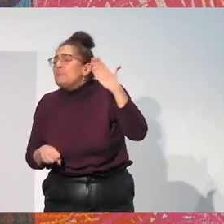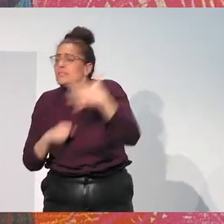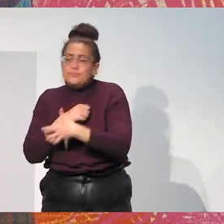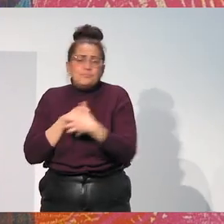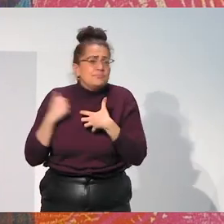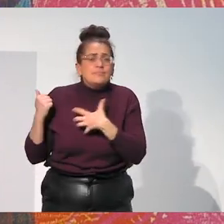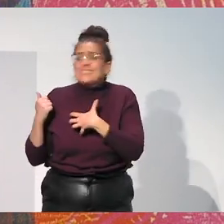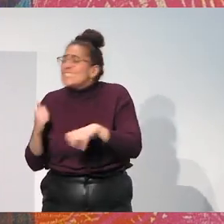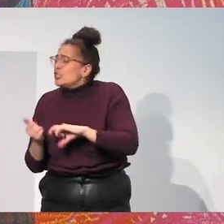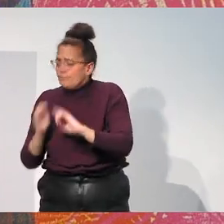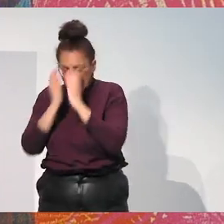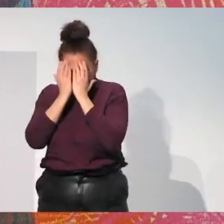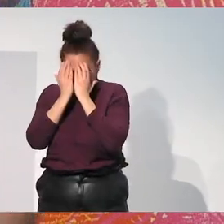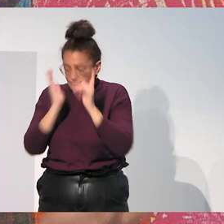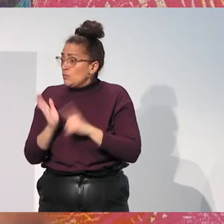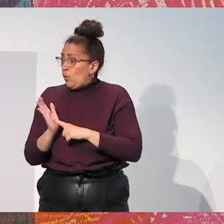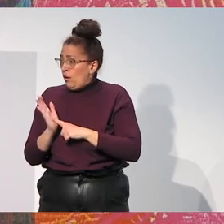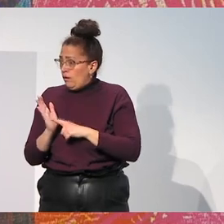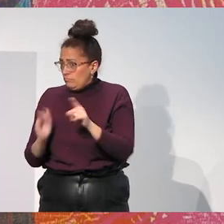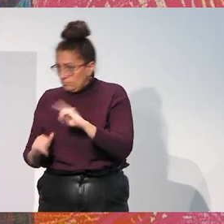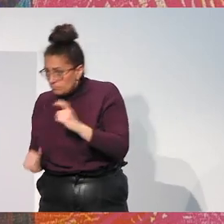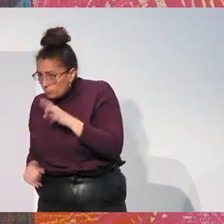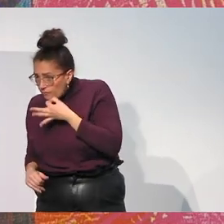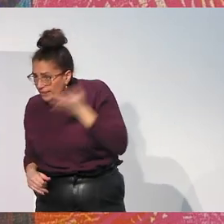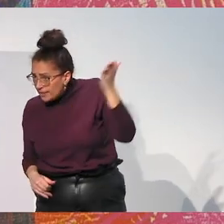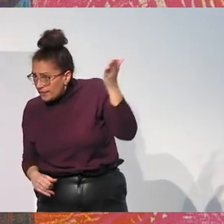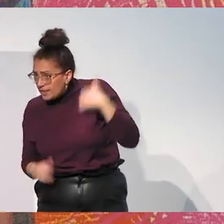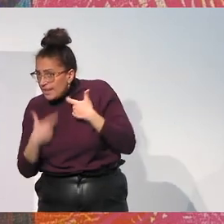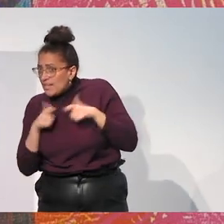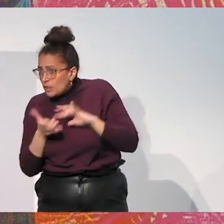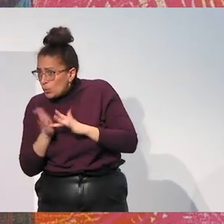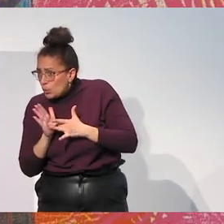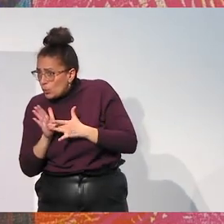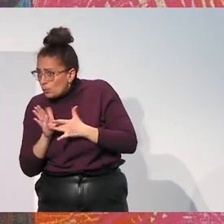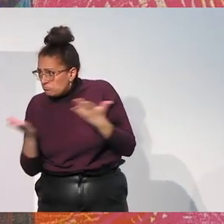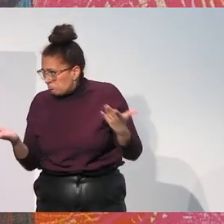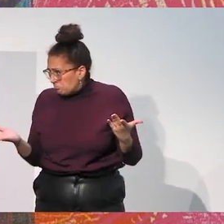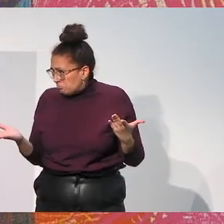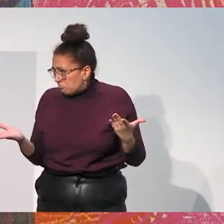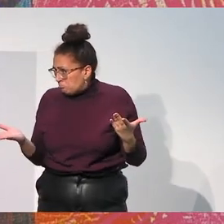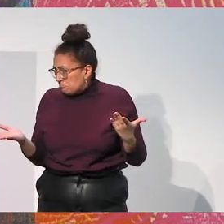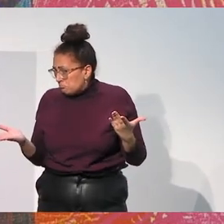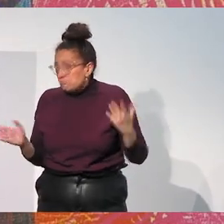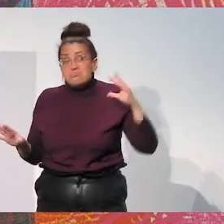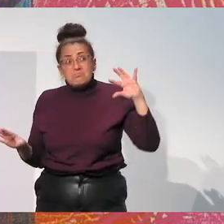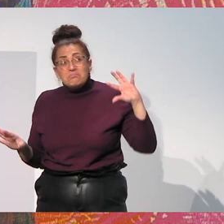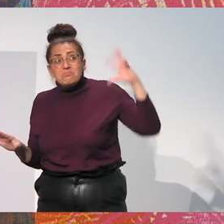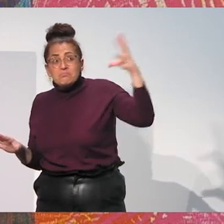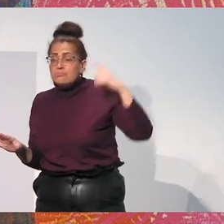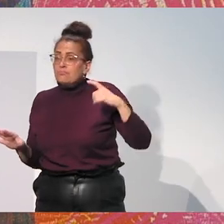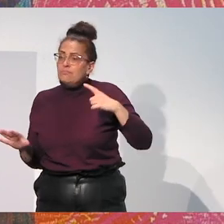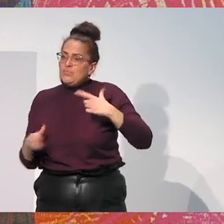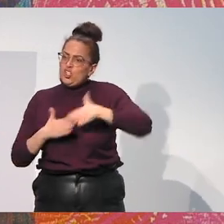pauvre. Le soleil, tout le monde y a accès, c'est un bien commun qui a cette caractéristique d'être non